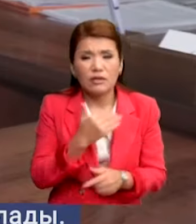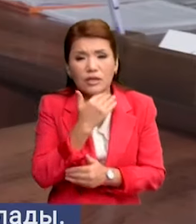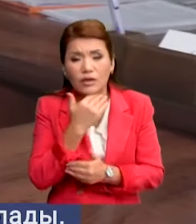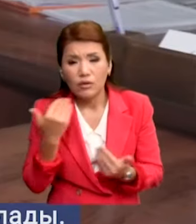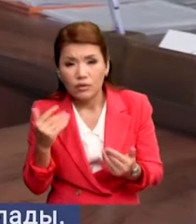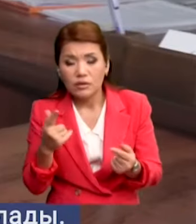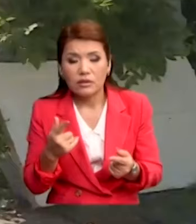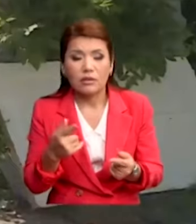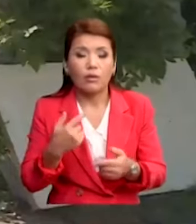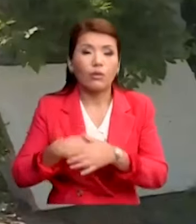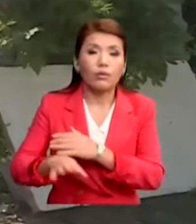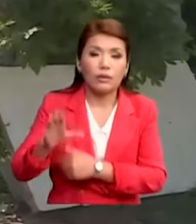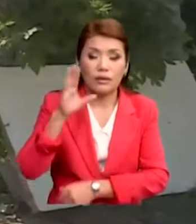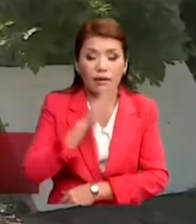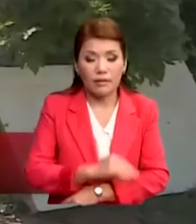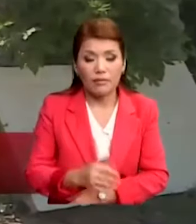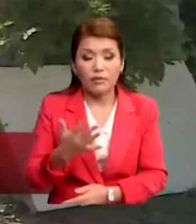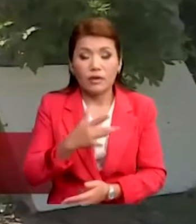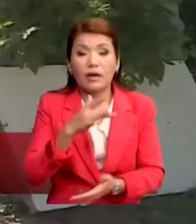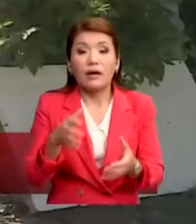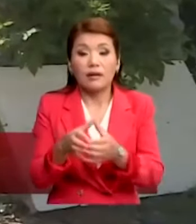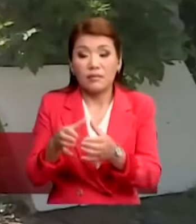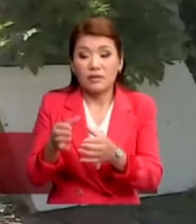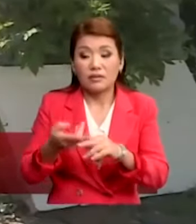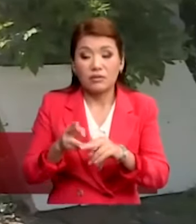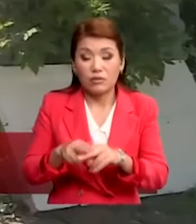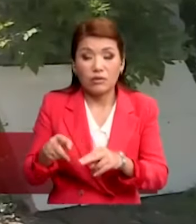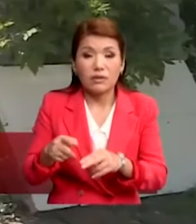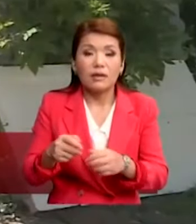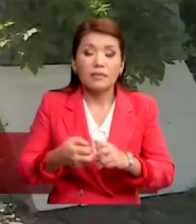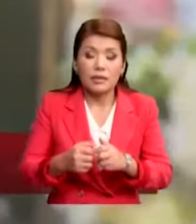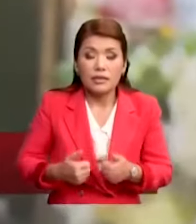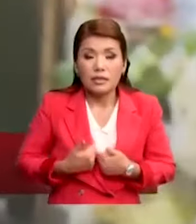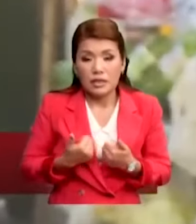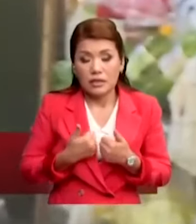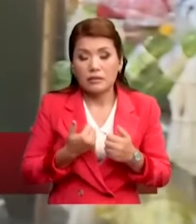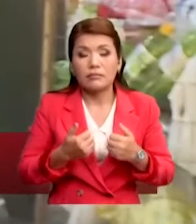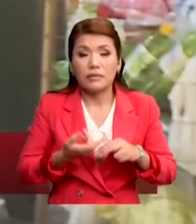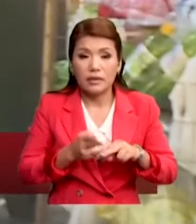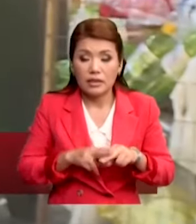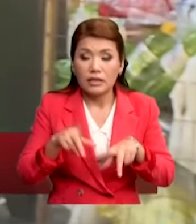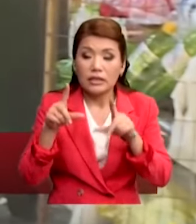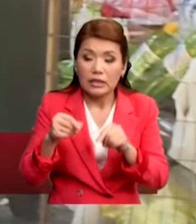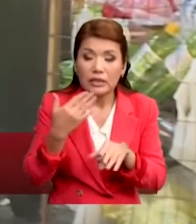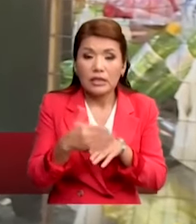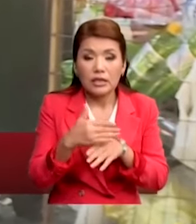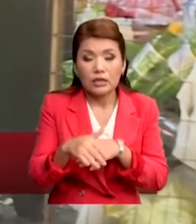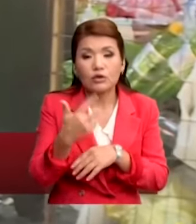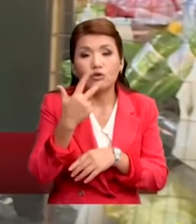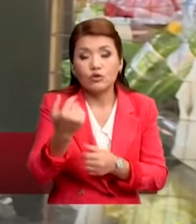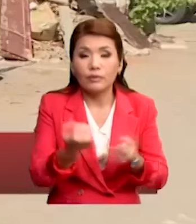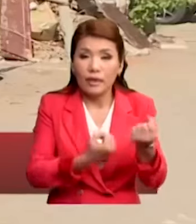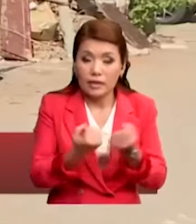работать. Қала басшылығы компанияның мәселелерін шешуге қолдан келгенше бәрін жасадық дейді. Жеңілдетілген несие арқылы 3 техника